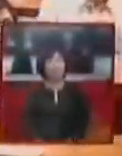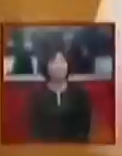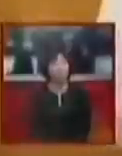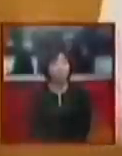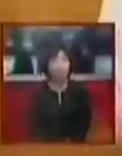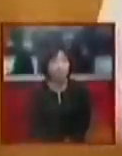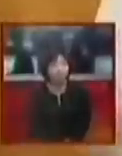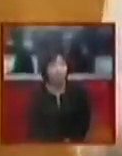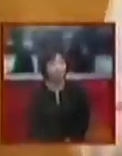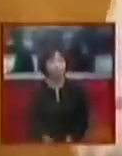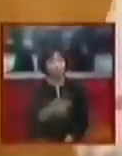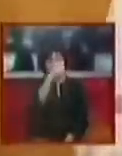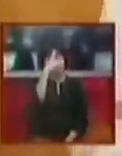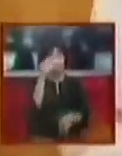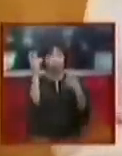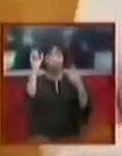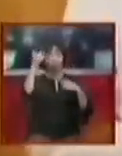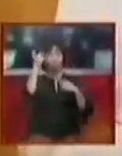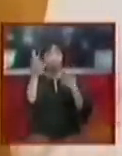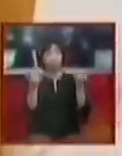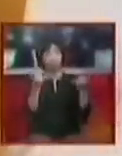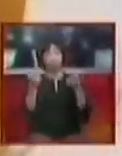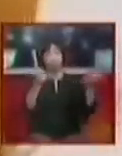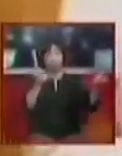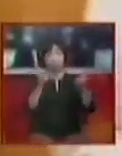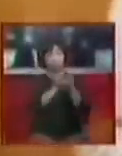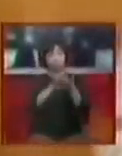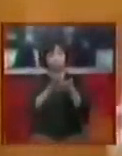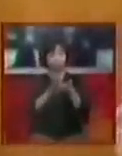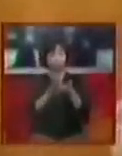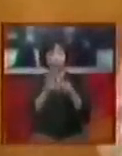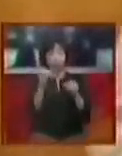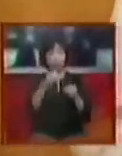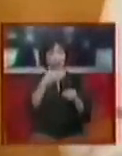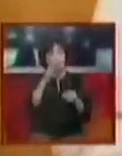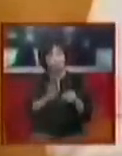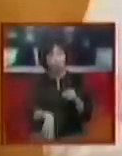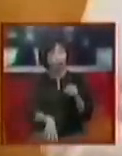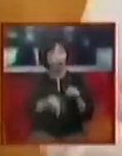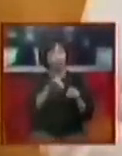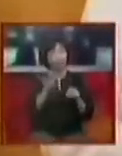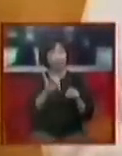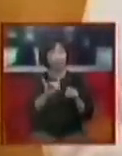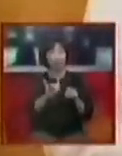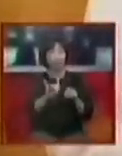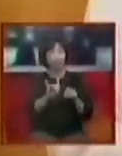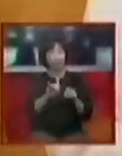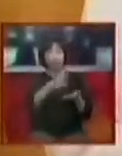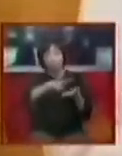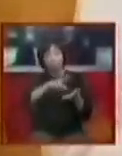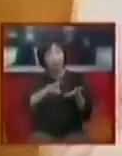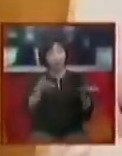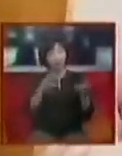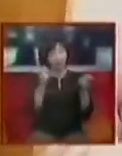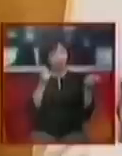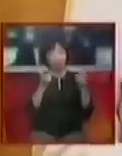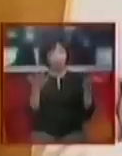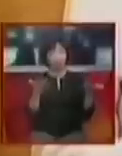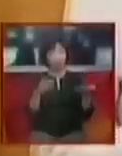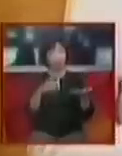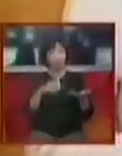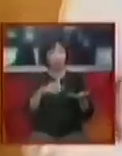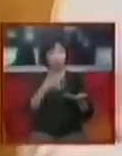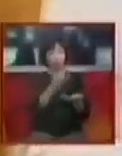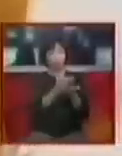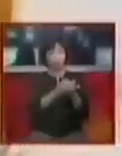Dahil maayos ang paggugol ng gobyerno, walang taga sa sistema. Dahil maayos ang pangkolekta ng buwis, lumalago ang